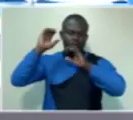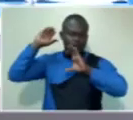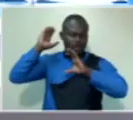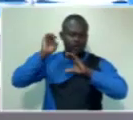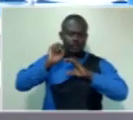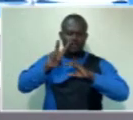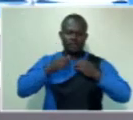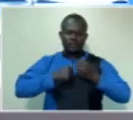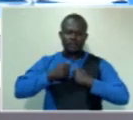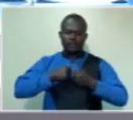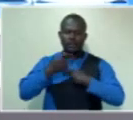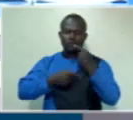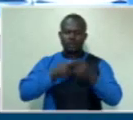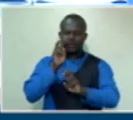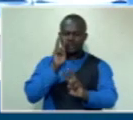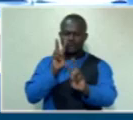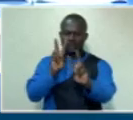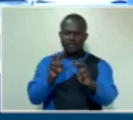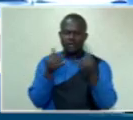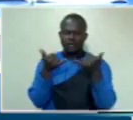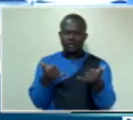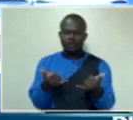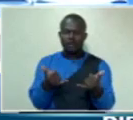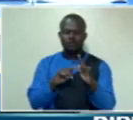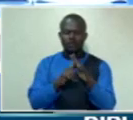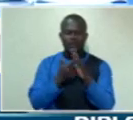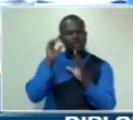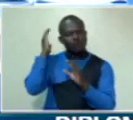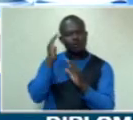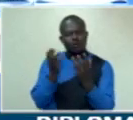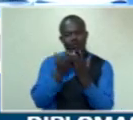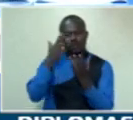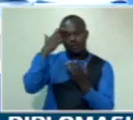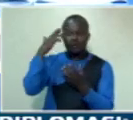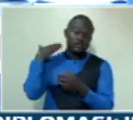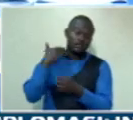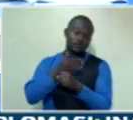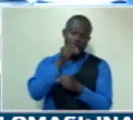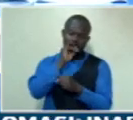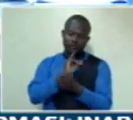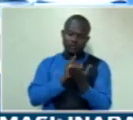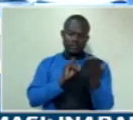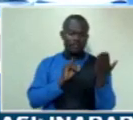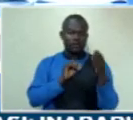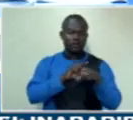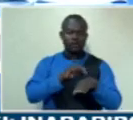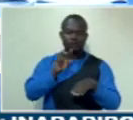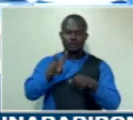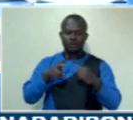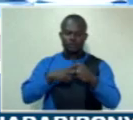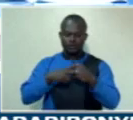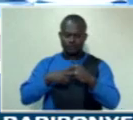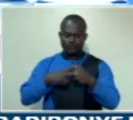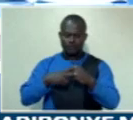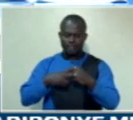ya Televiziyo Rwanda mukomeje gukurikira tukaba dukomereje makuru ajyanye no kwibuka genocide yakorewe abatutsi ku nshuro ya